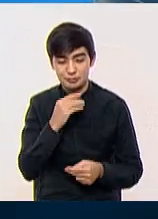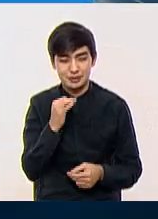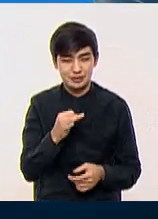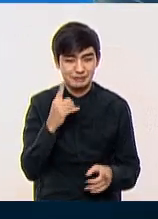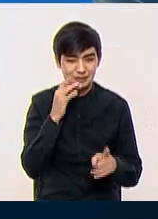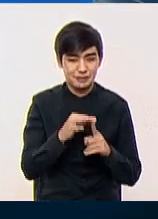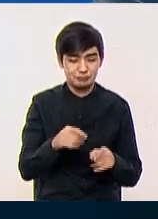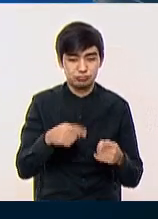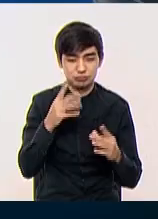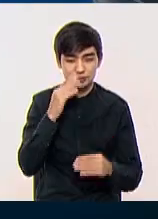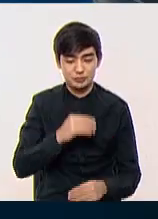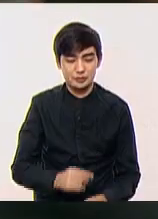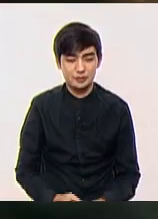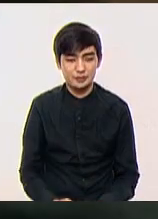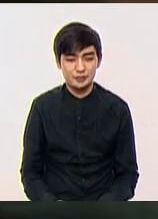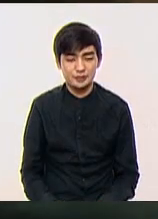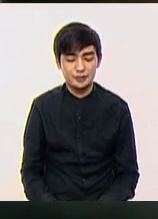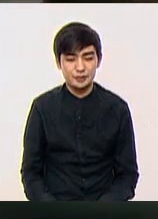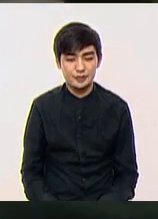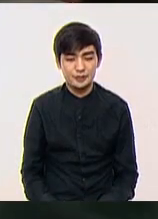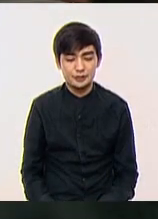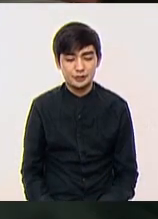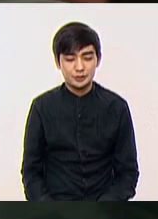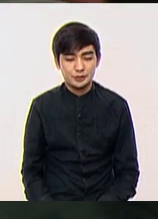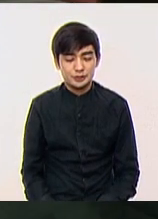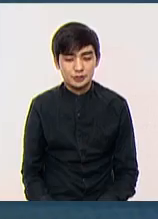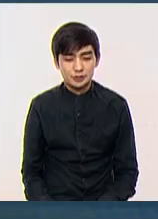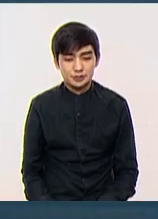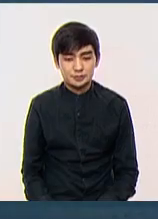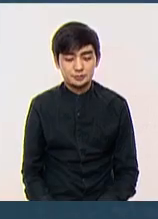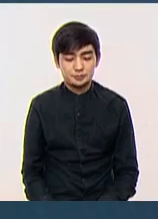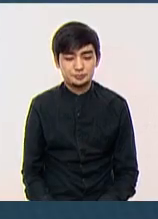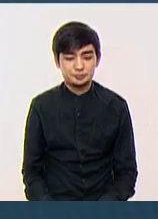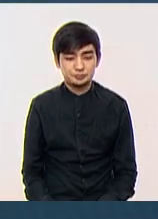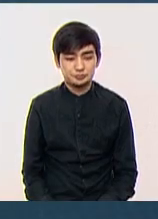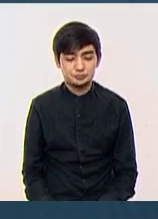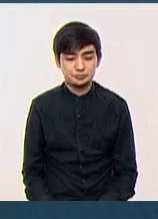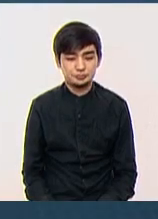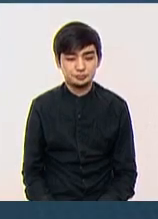считать достигнутой. Асем Караулова, Ренат Абулхаиров, Информбюро, Алматы.